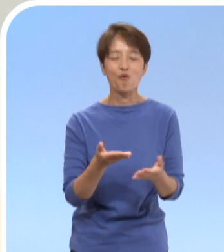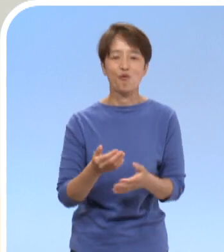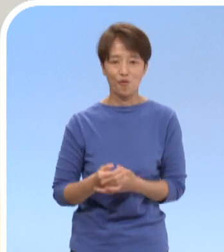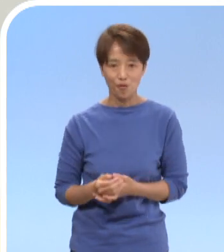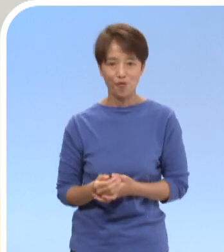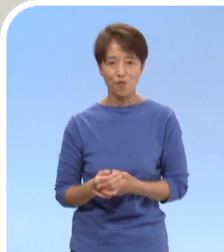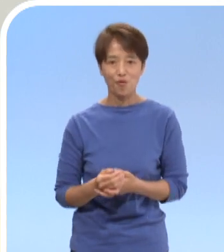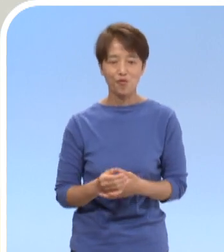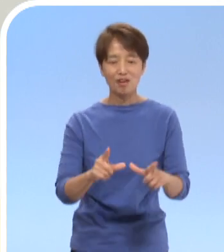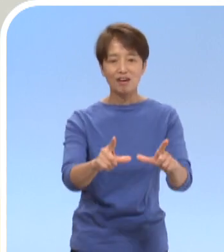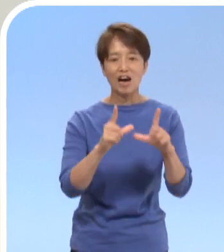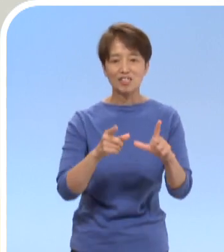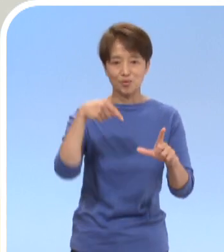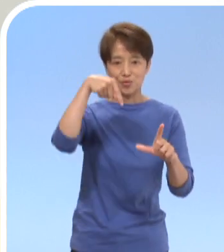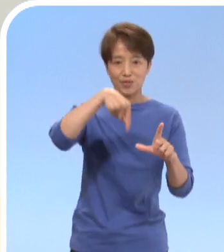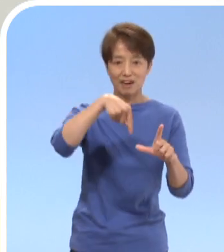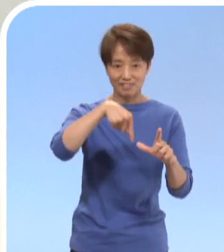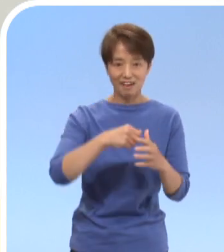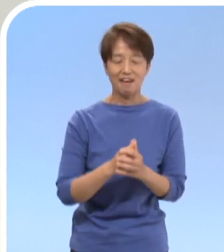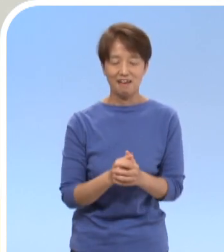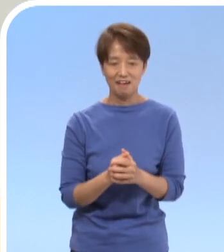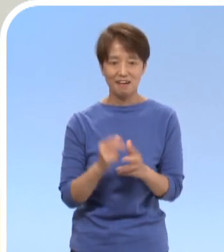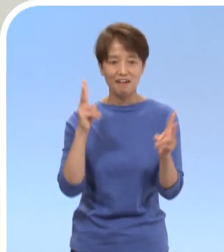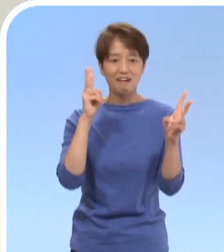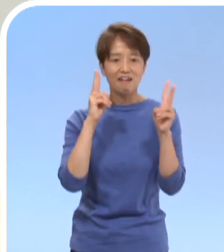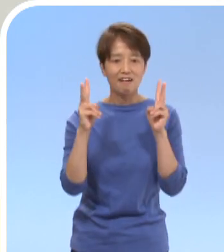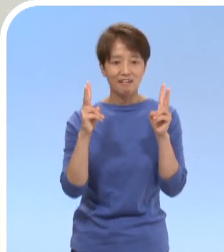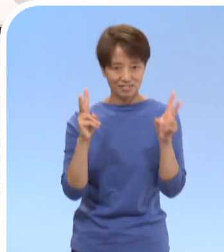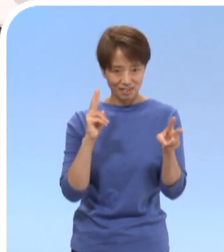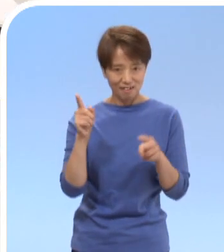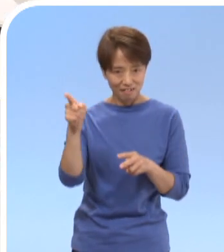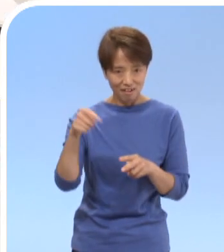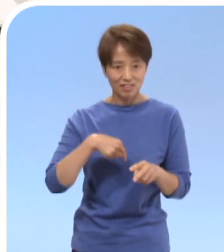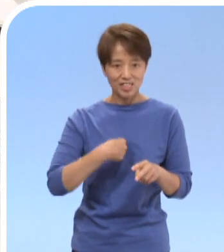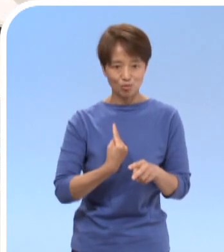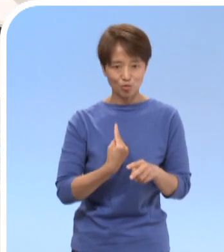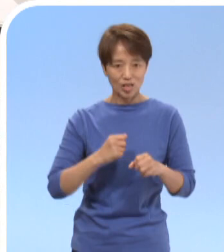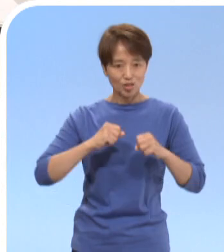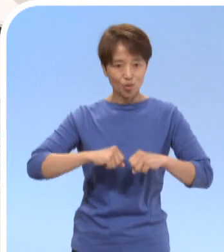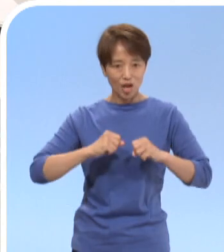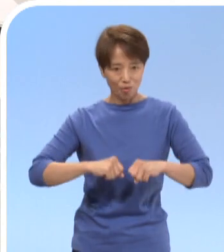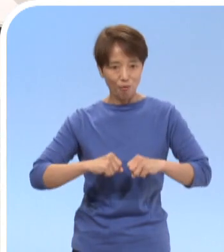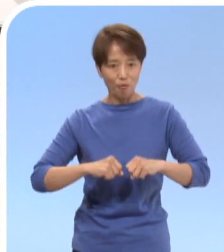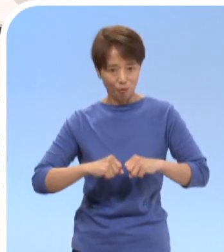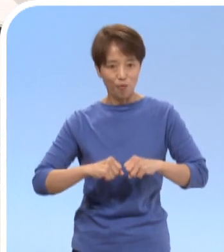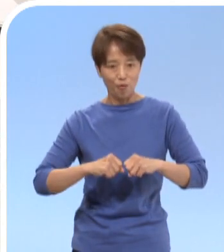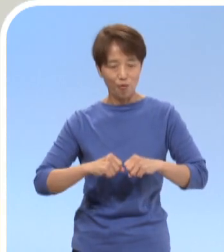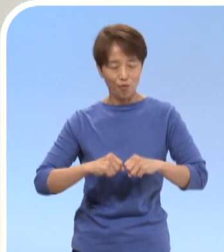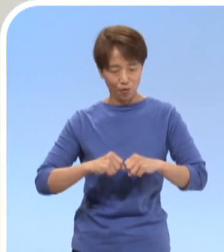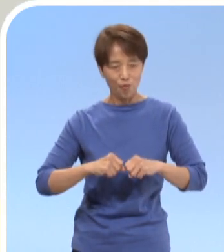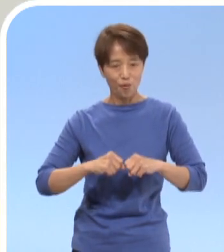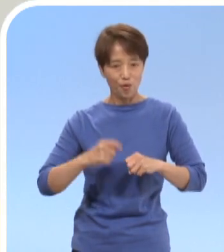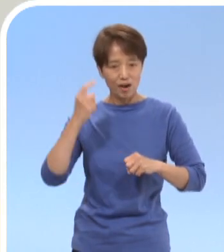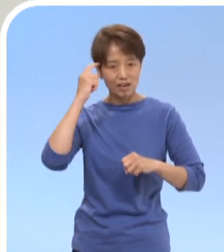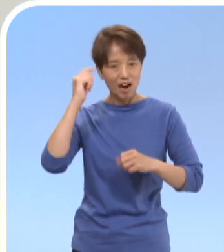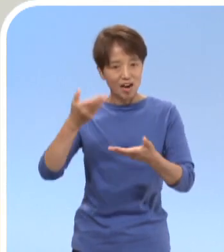ですけども、そこの回答の中で、会社が自分たちの健康